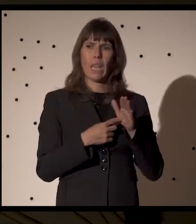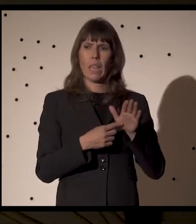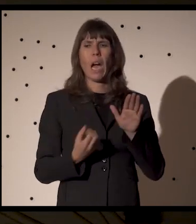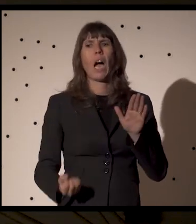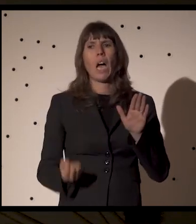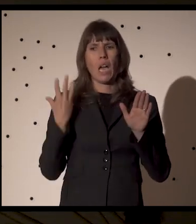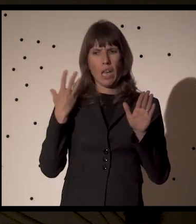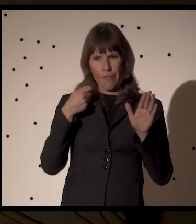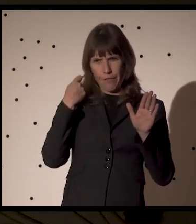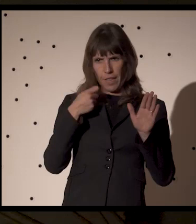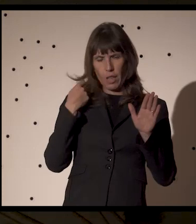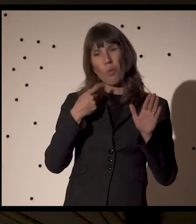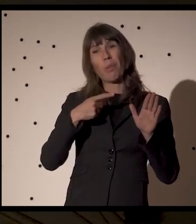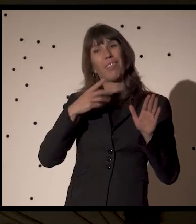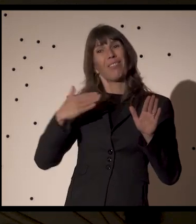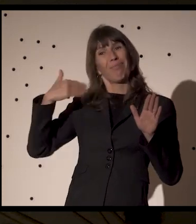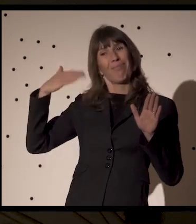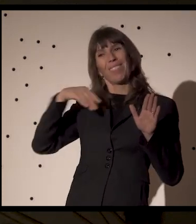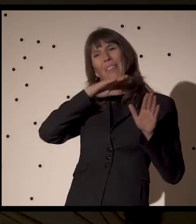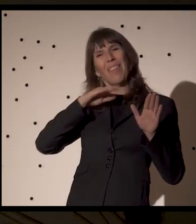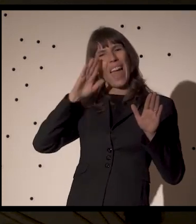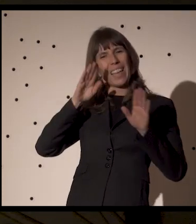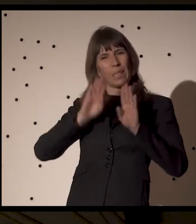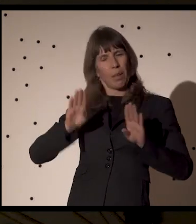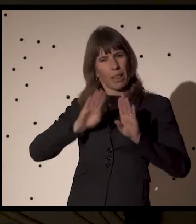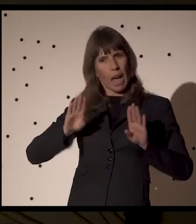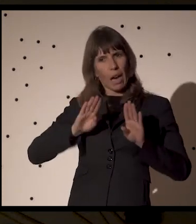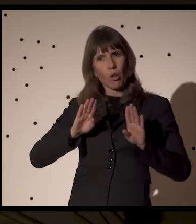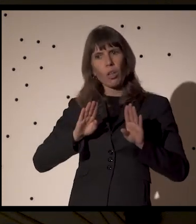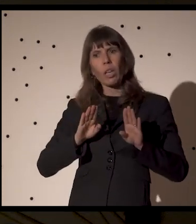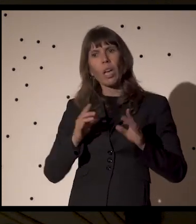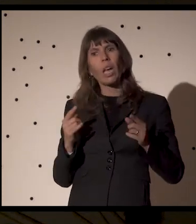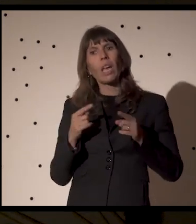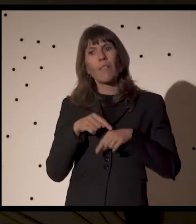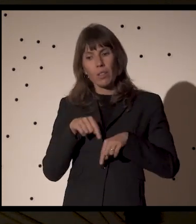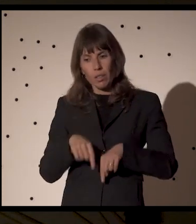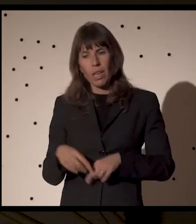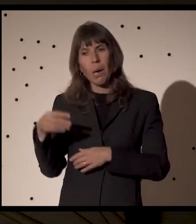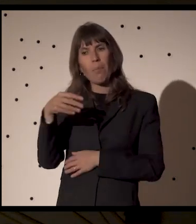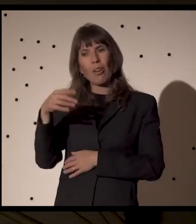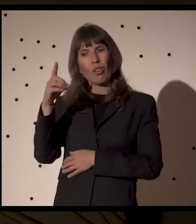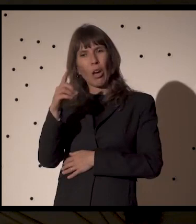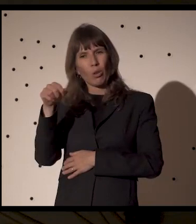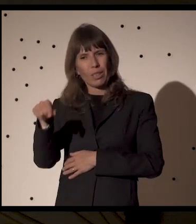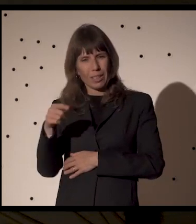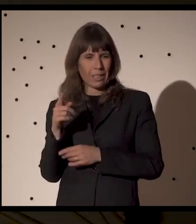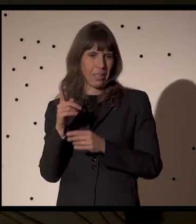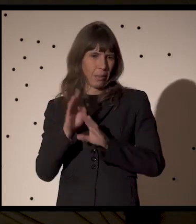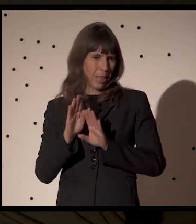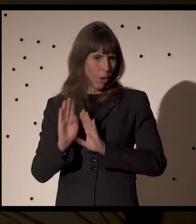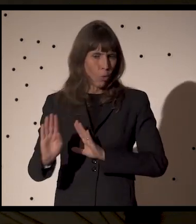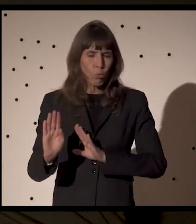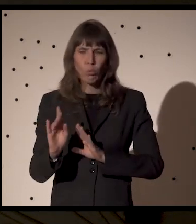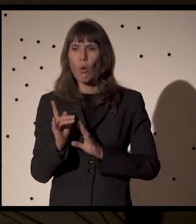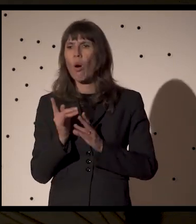in questa restituzione in questa ricreazione che Marco D'Agostino cura ci sarà